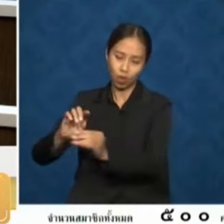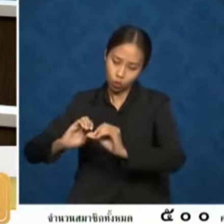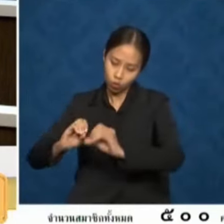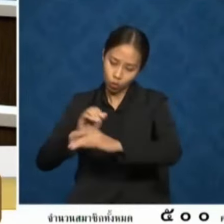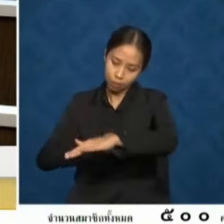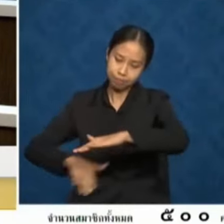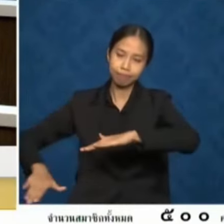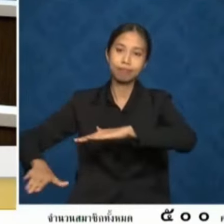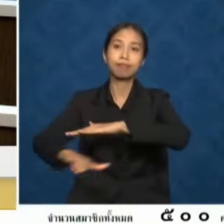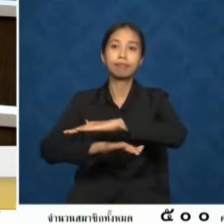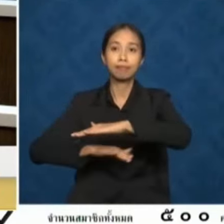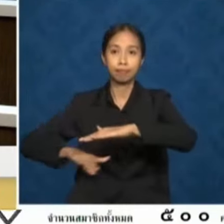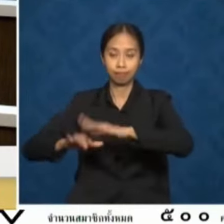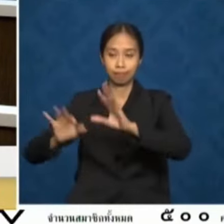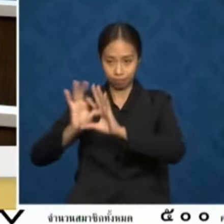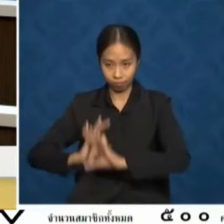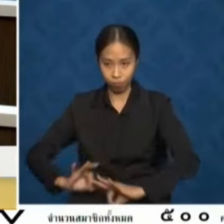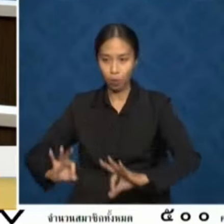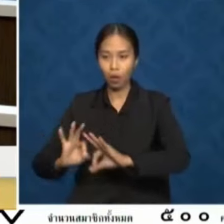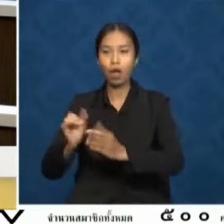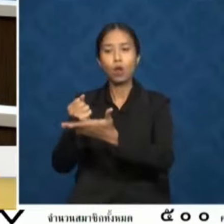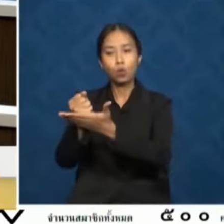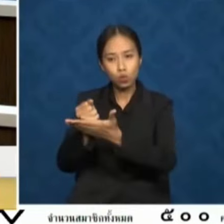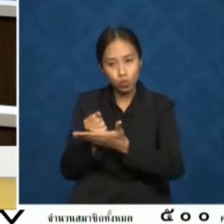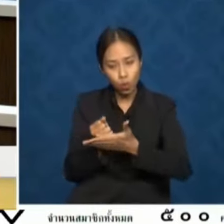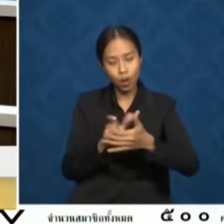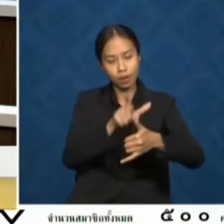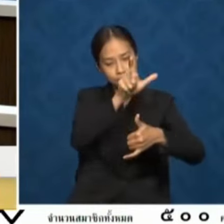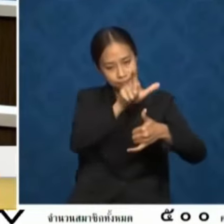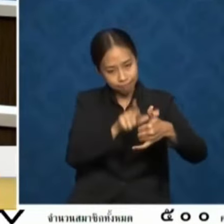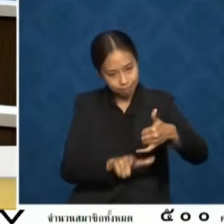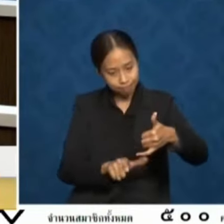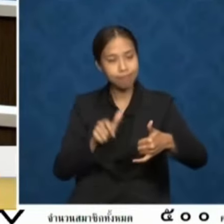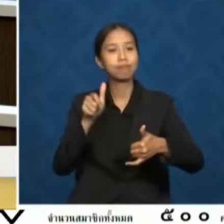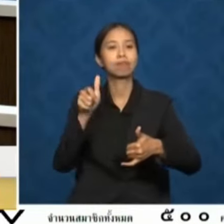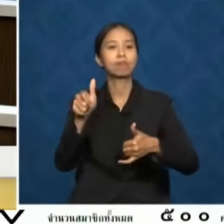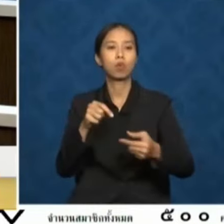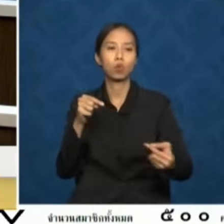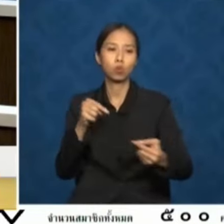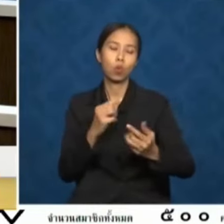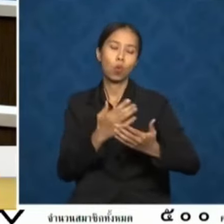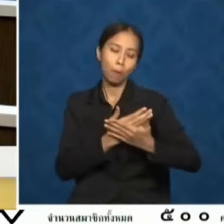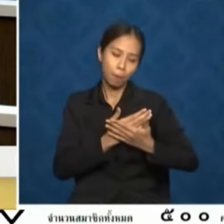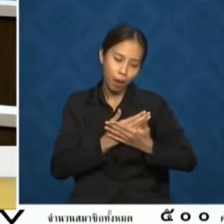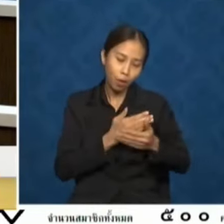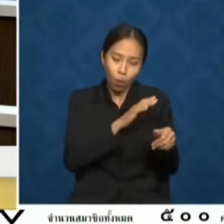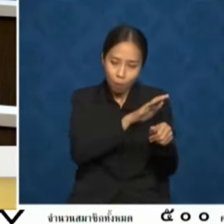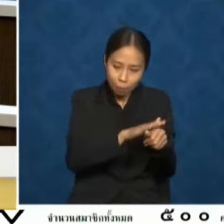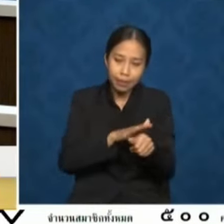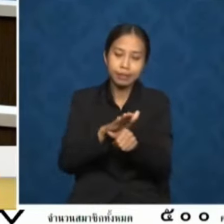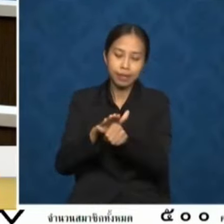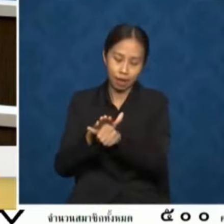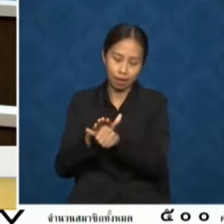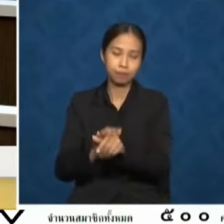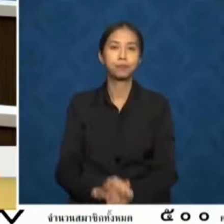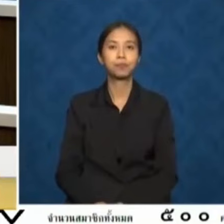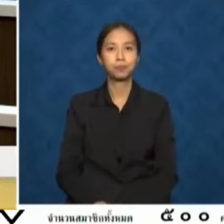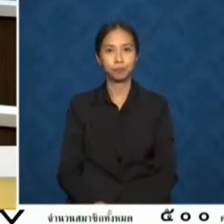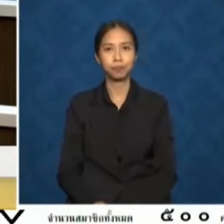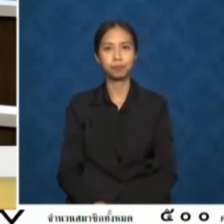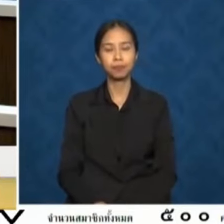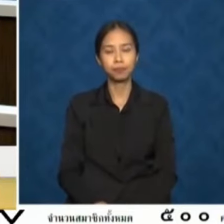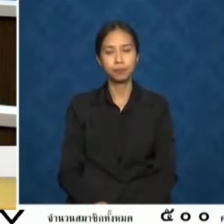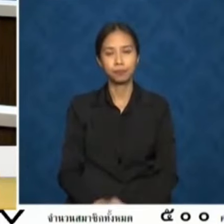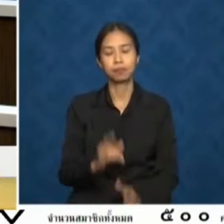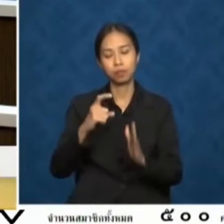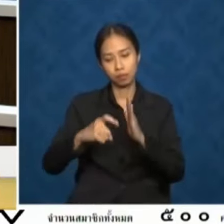างความเป็นคนดีความเป็นคนที่มีความรักความเมตตาให้กับคนอื่นเช่นเดียวกันส